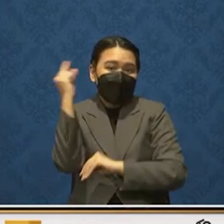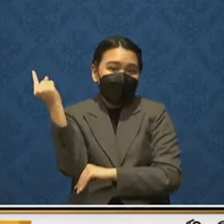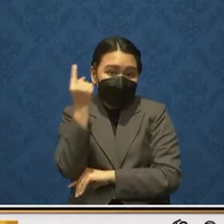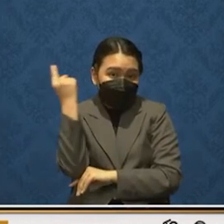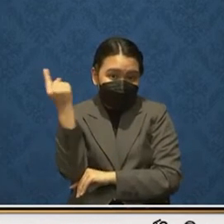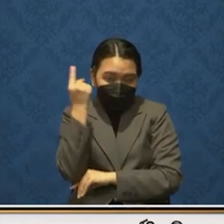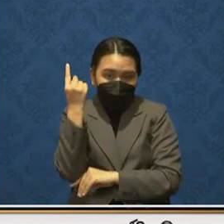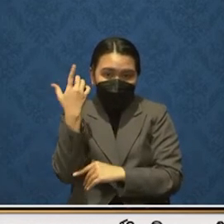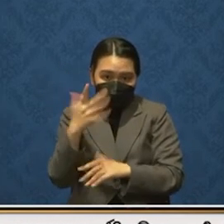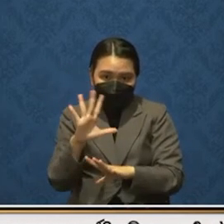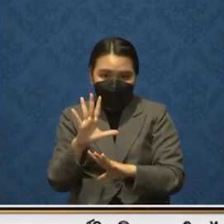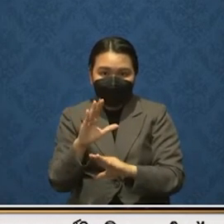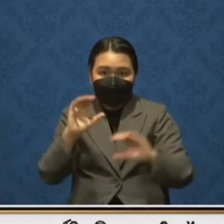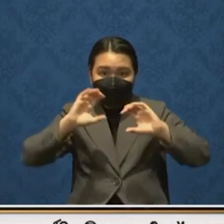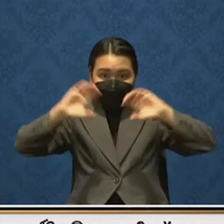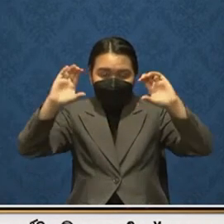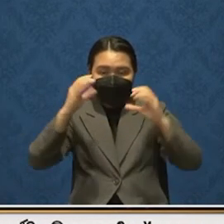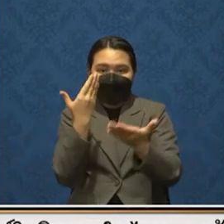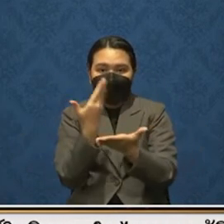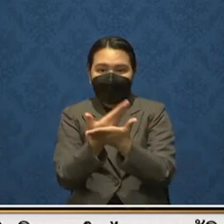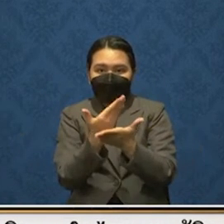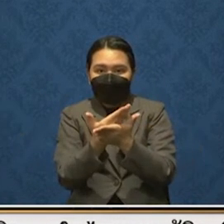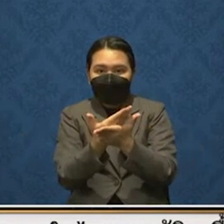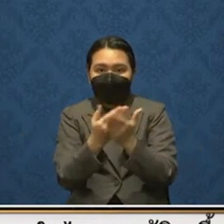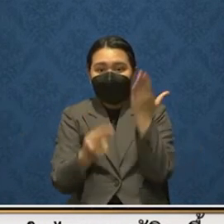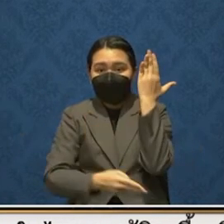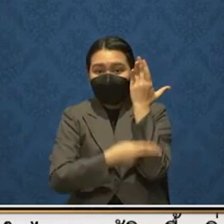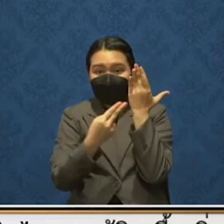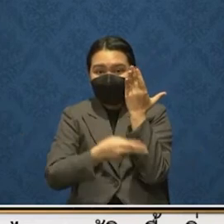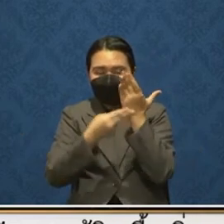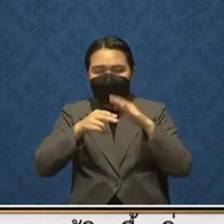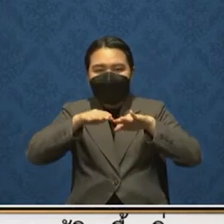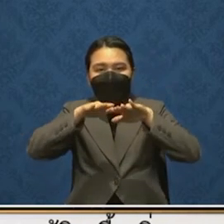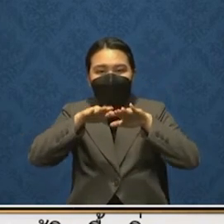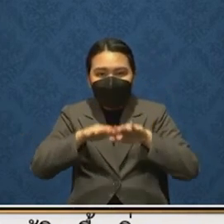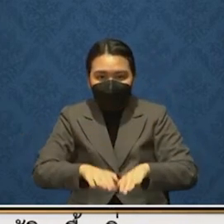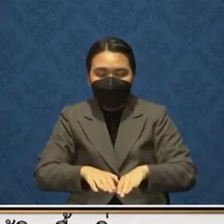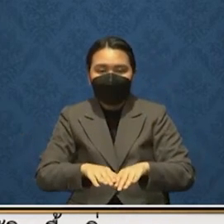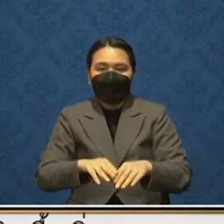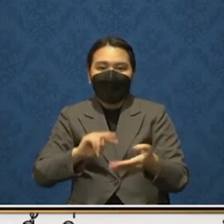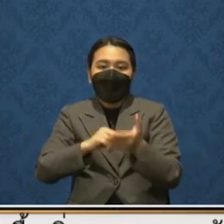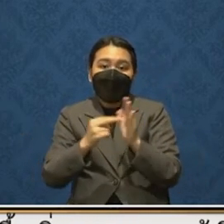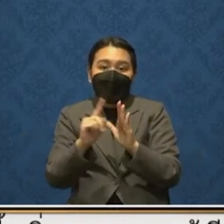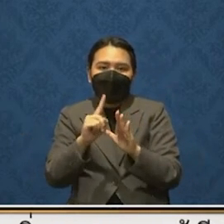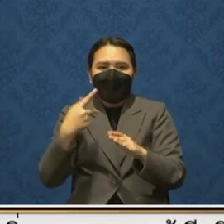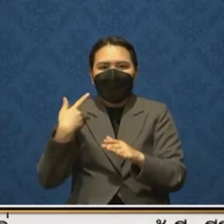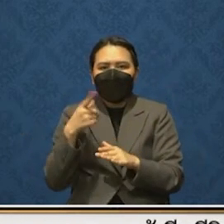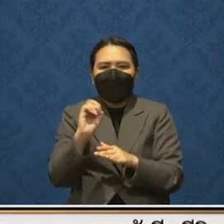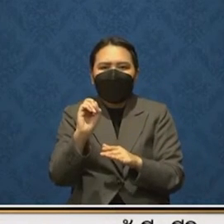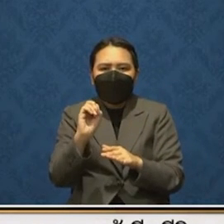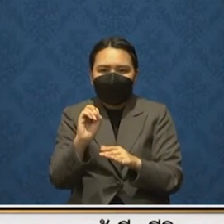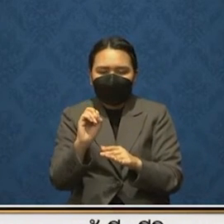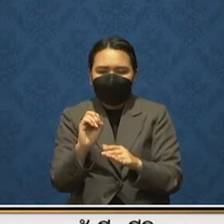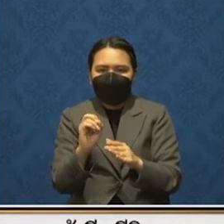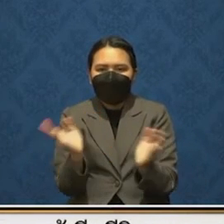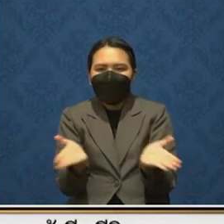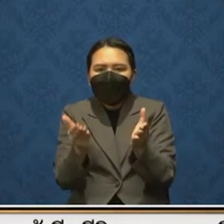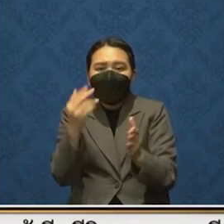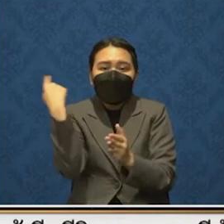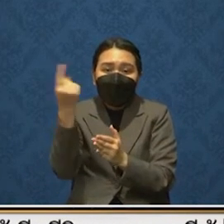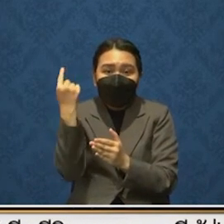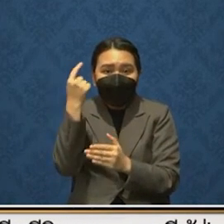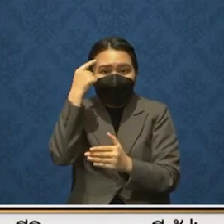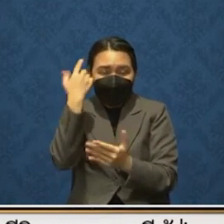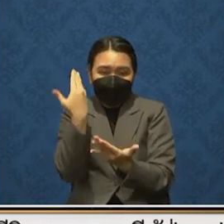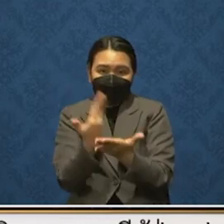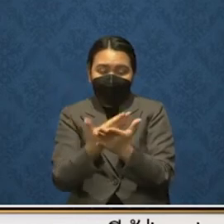รัดออกส่วนลดค่าที่พากให้เหมือนกันครับมไมได้มประโยชน์อยให้คนไปเที่ยวอย่ึกวาเงินมจะ